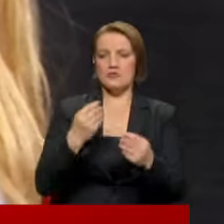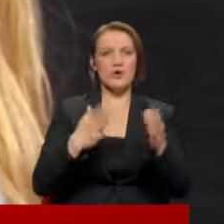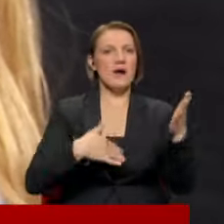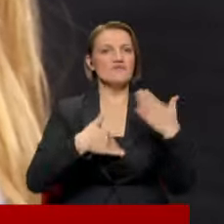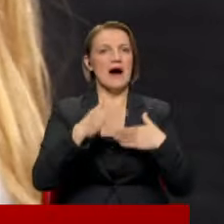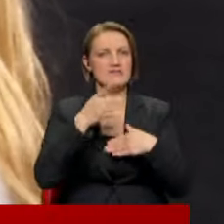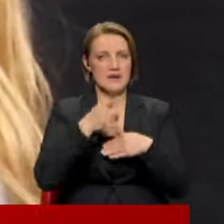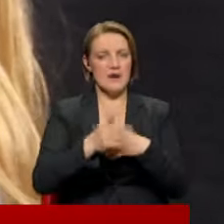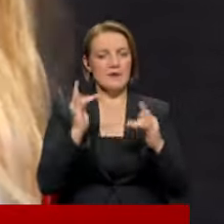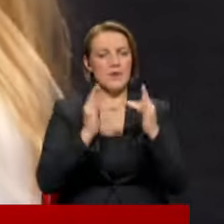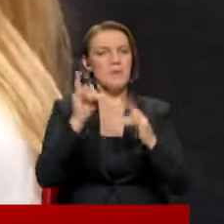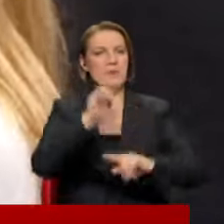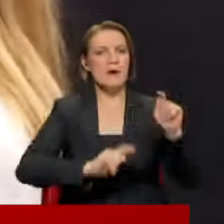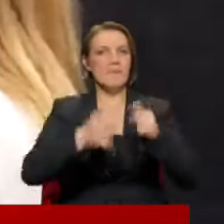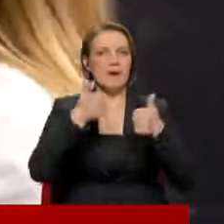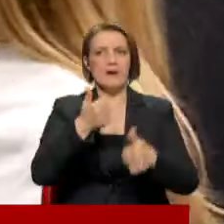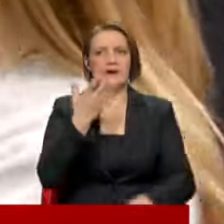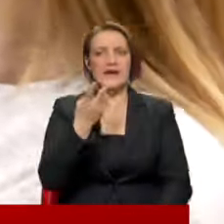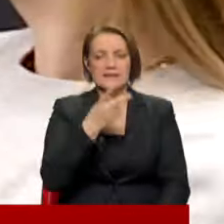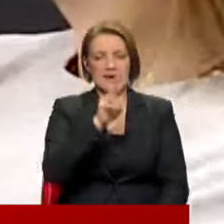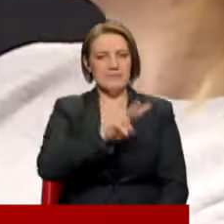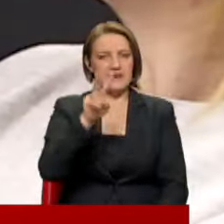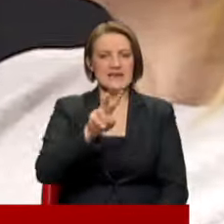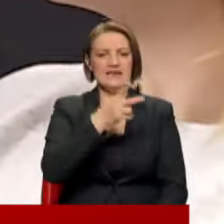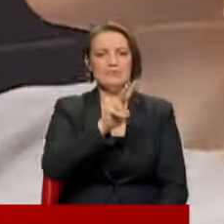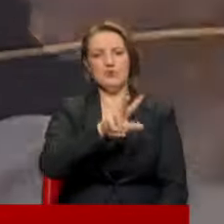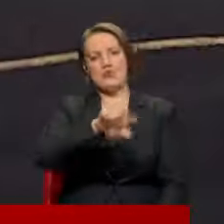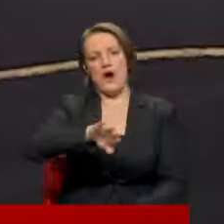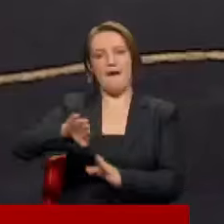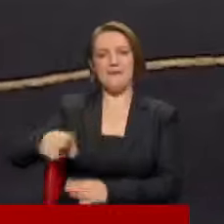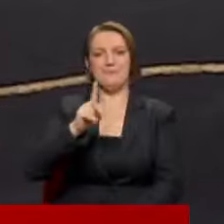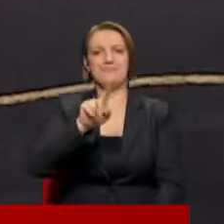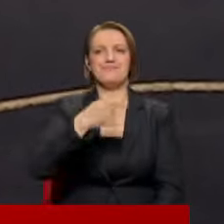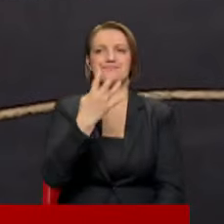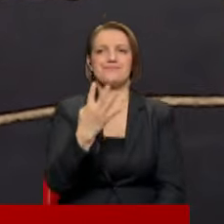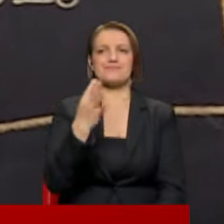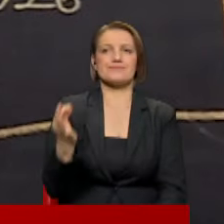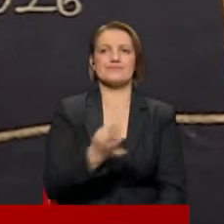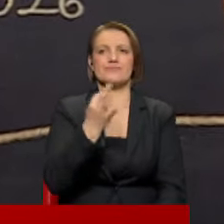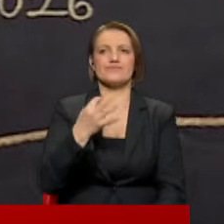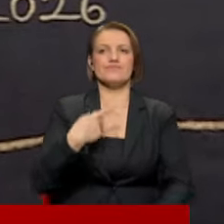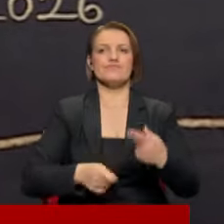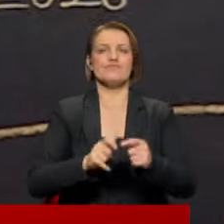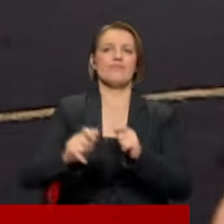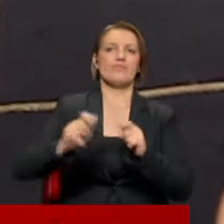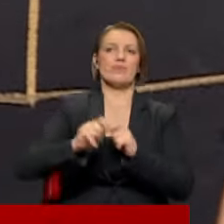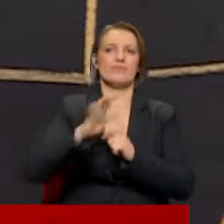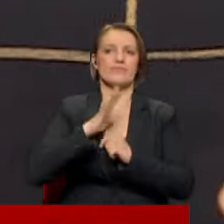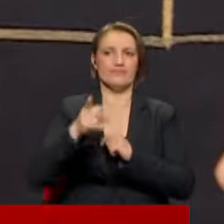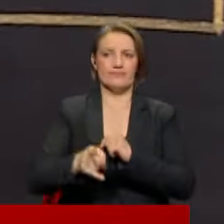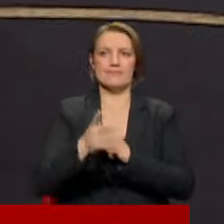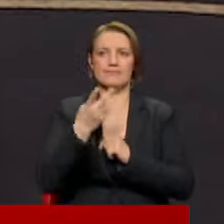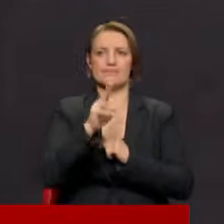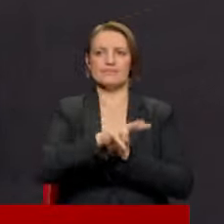daha fazla köprü yapılabilir 2022 2023 hariç 1.4 milyar dolarlık toplamda Garanti ödemesi var